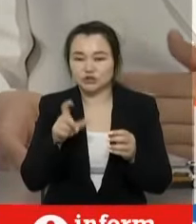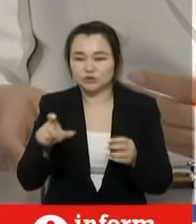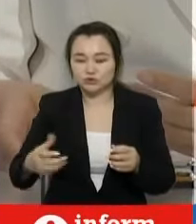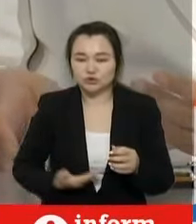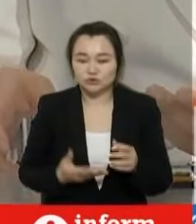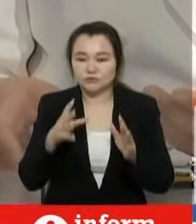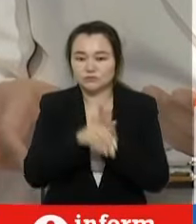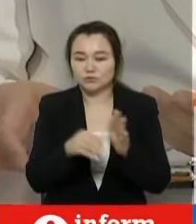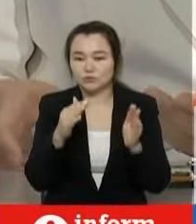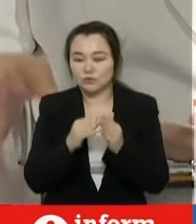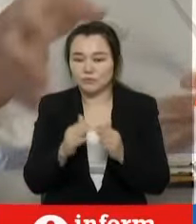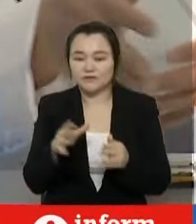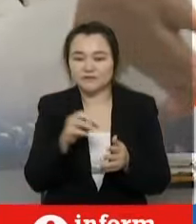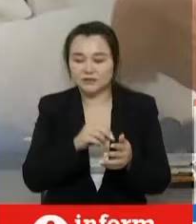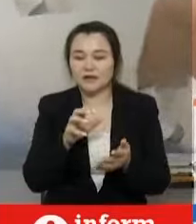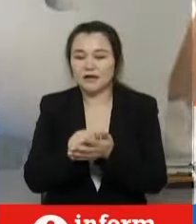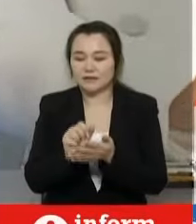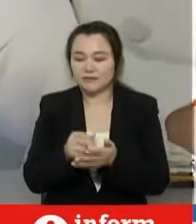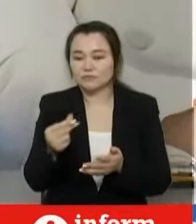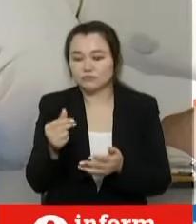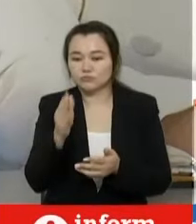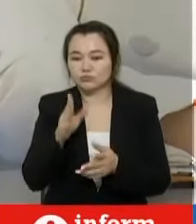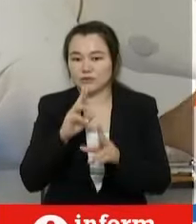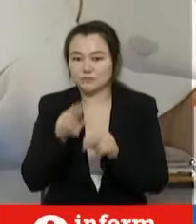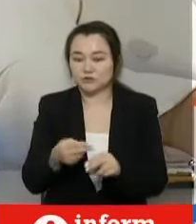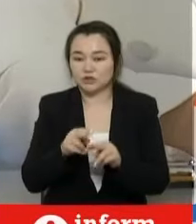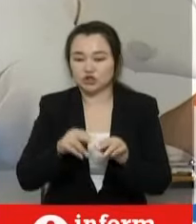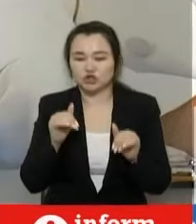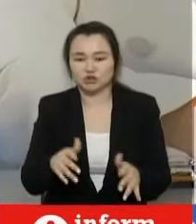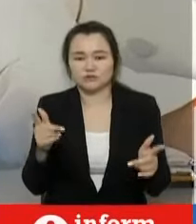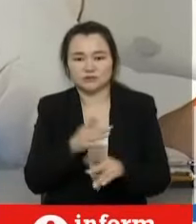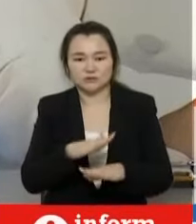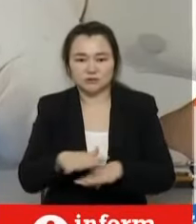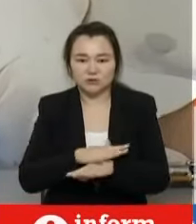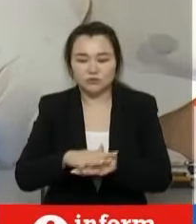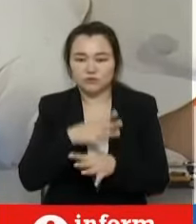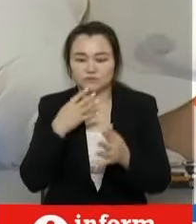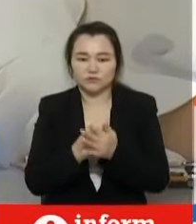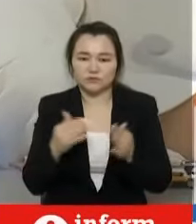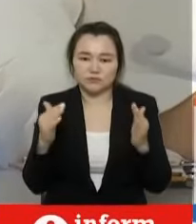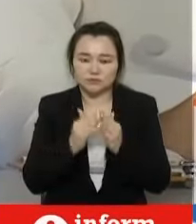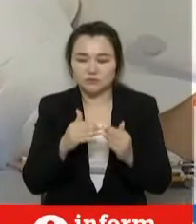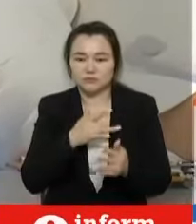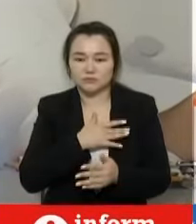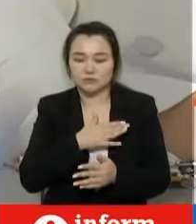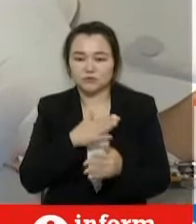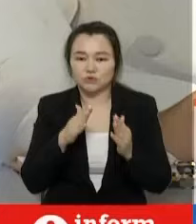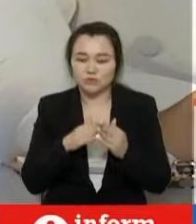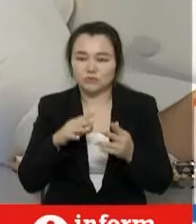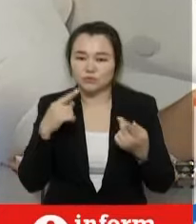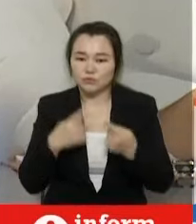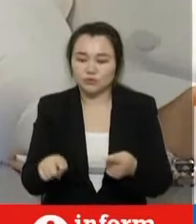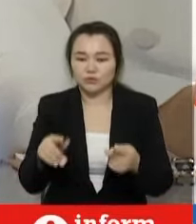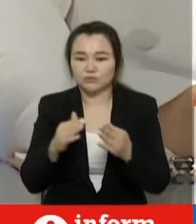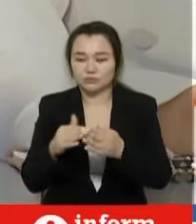беру жоспарланған екен. Бірақ шенеуніктердің бұл шешіміне жұрт келіспей, жекеменшік үйімізге баспайлы баспана берілсін деген талап